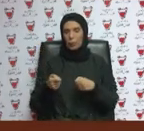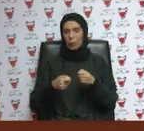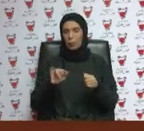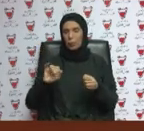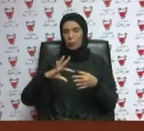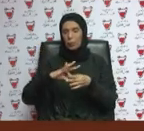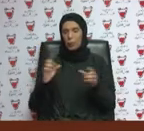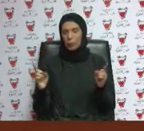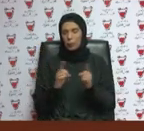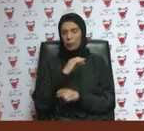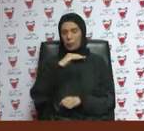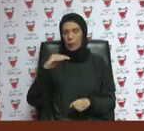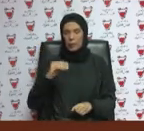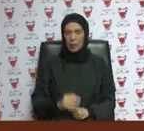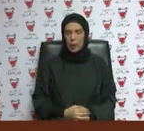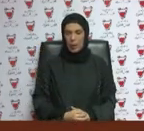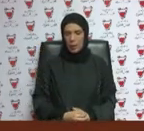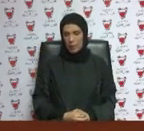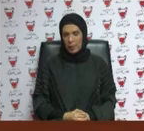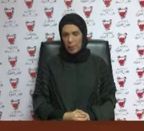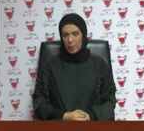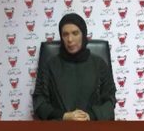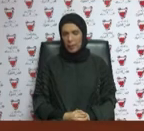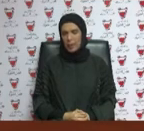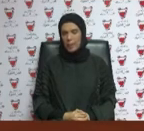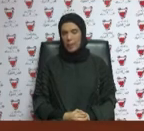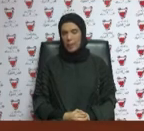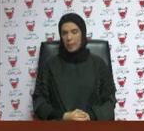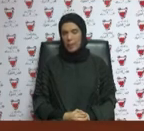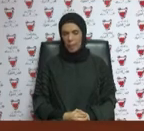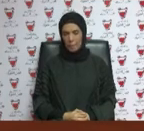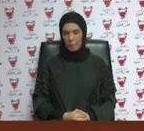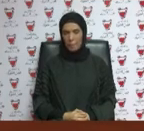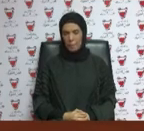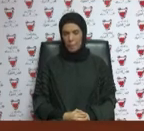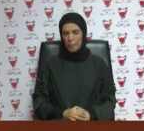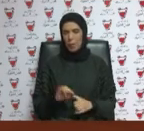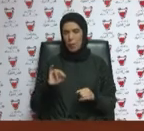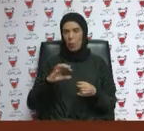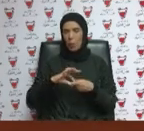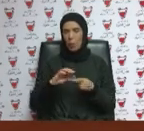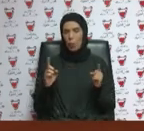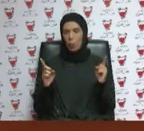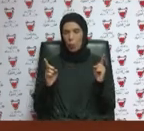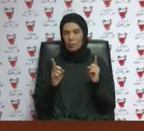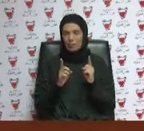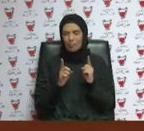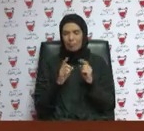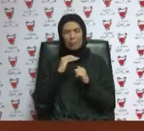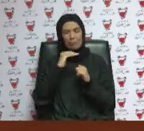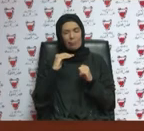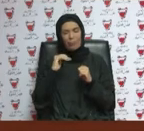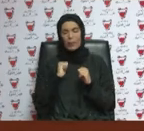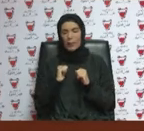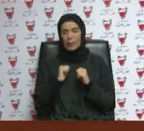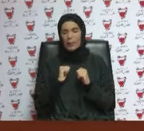المؤسسات الصغيرة والمتوسطة. لديهم مثل ما نعرف المؤسسات الصغيرة والمتوسطة